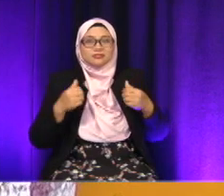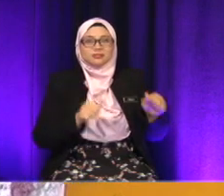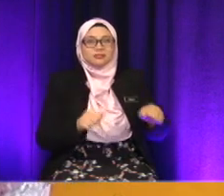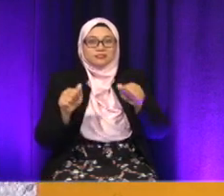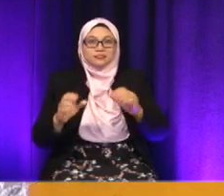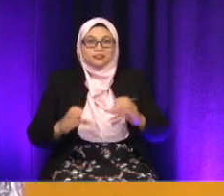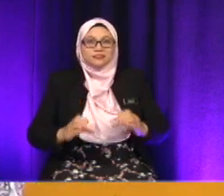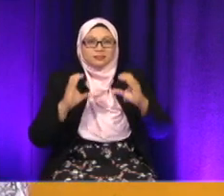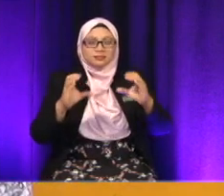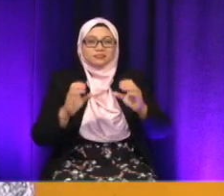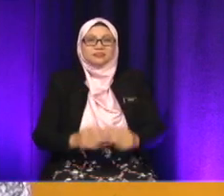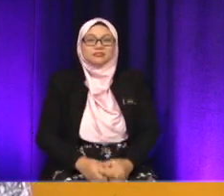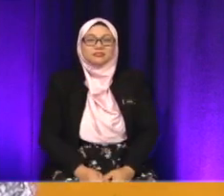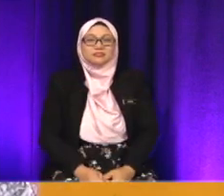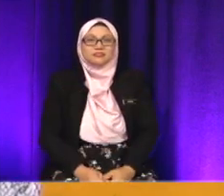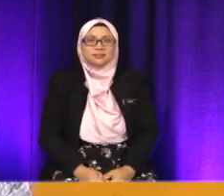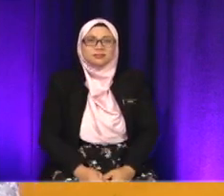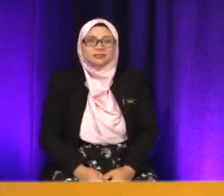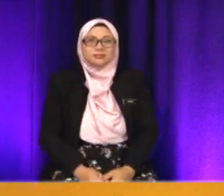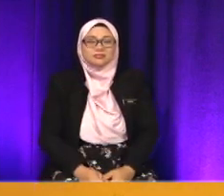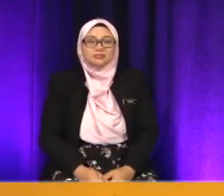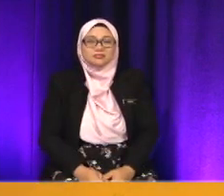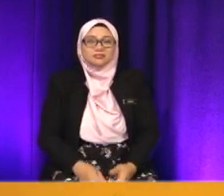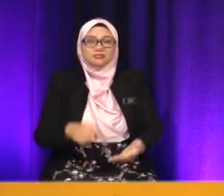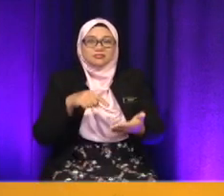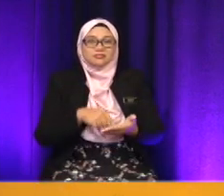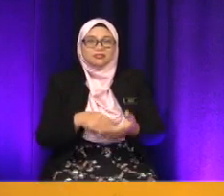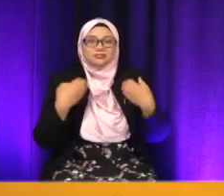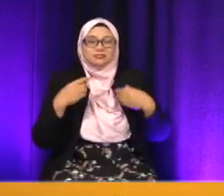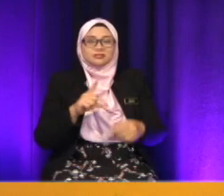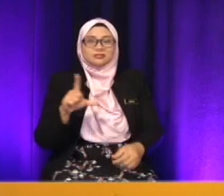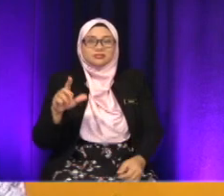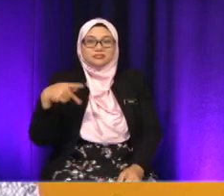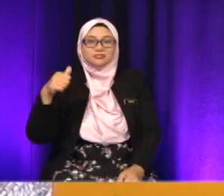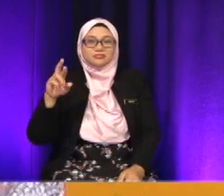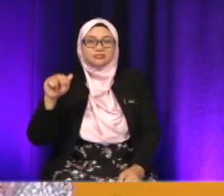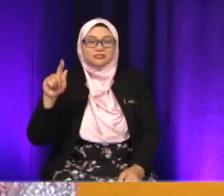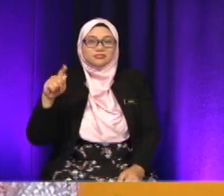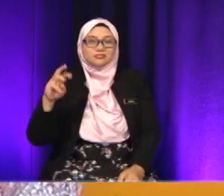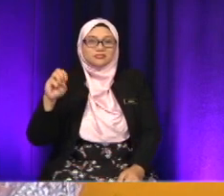dia itu ini adalah paramit itu wajib